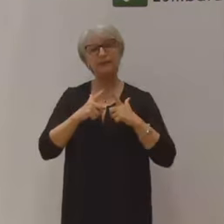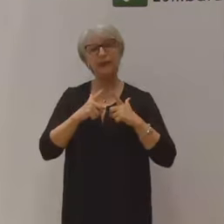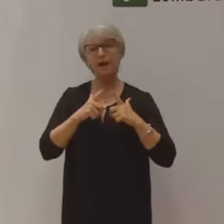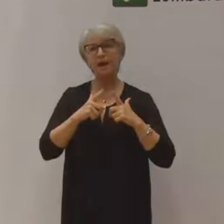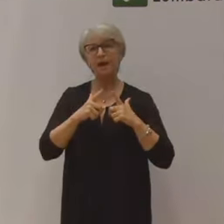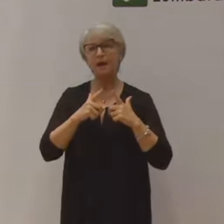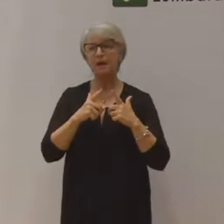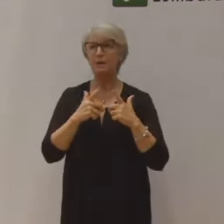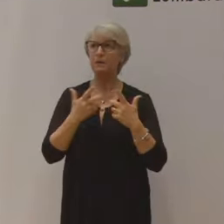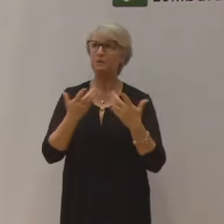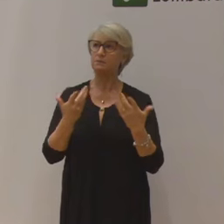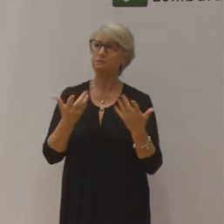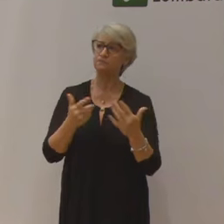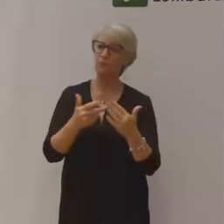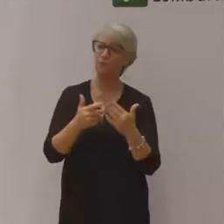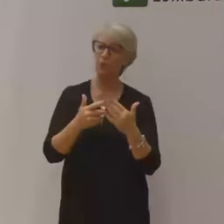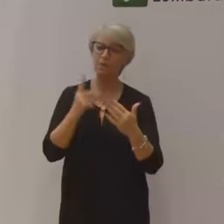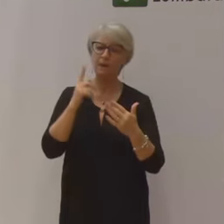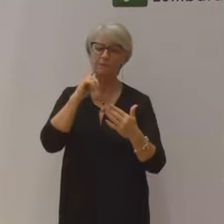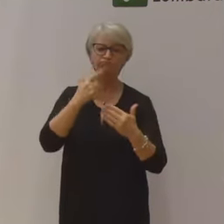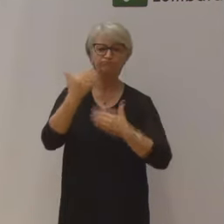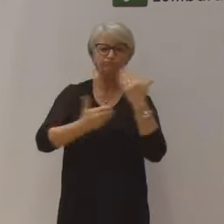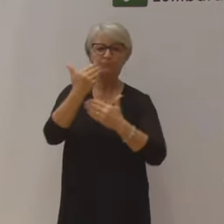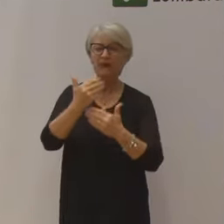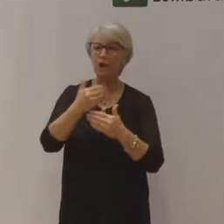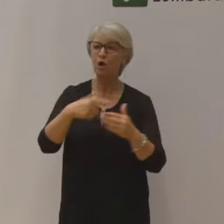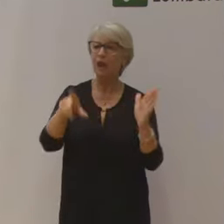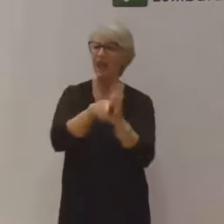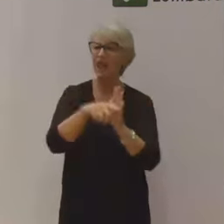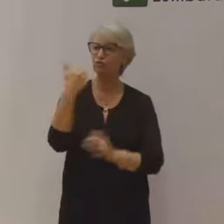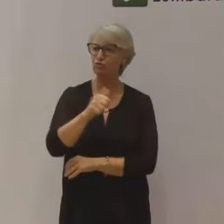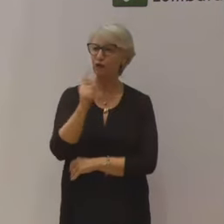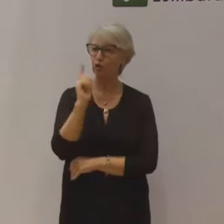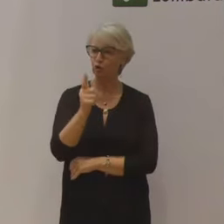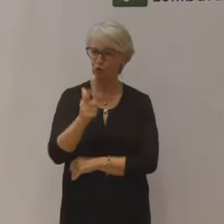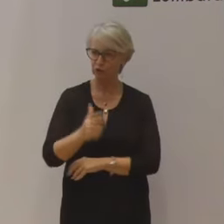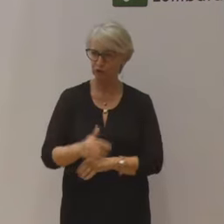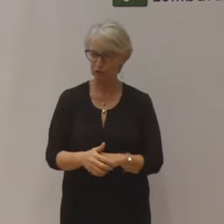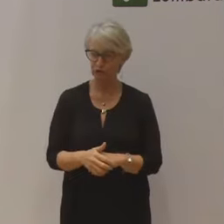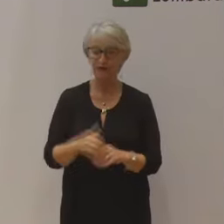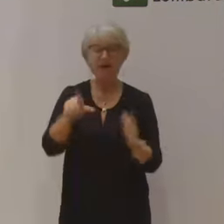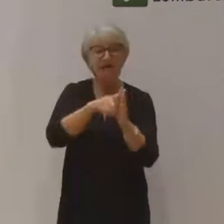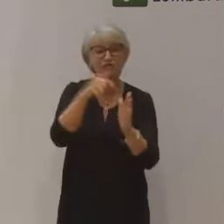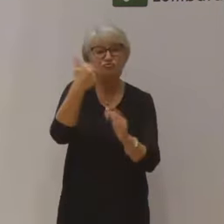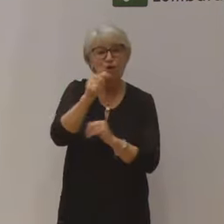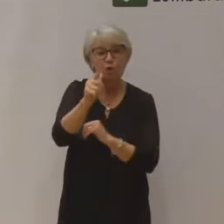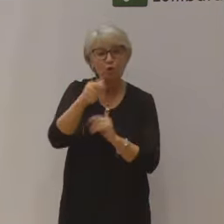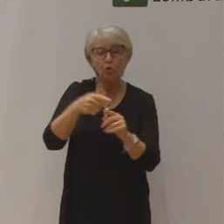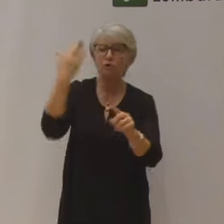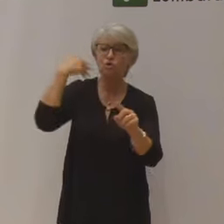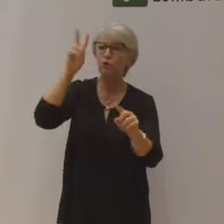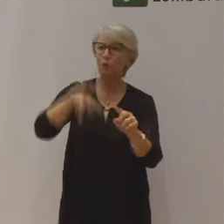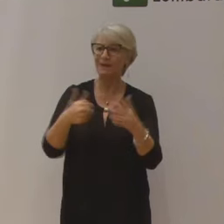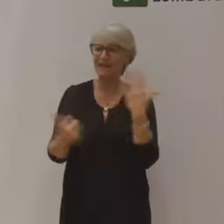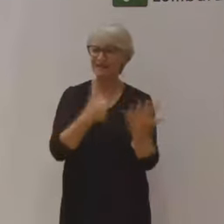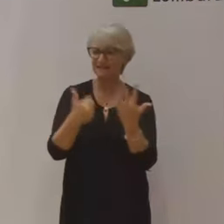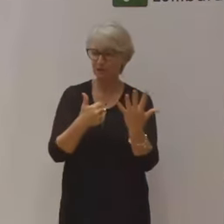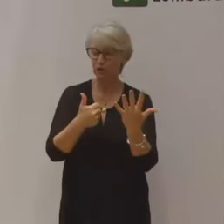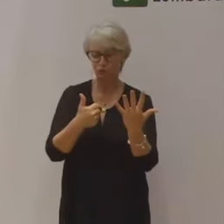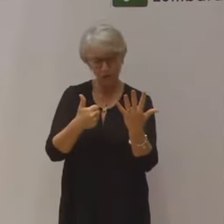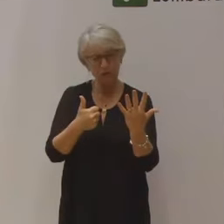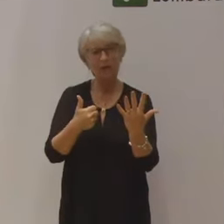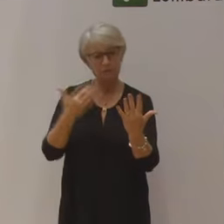maniera nel più, come dire, nel verso migliore la legge 112. Legge 112 che risale al 2016, quindi ha un po'